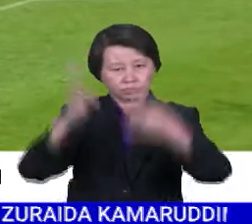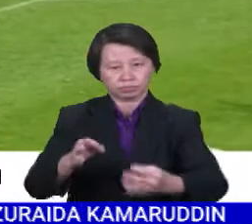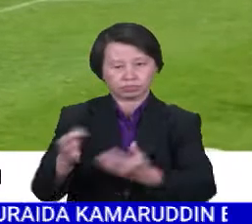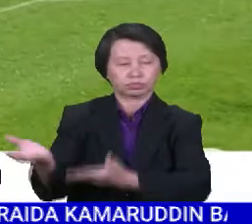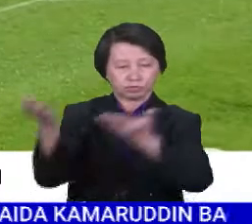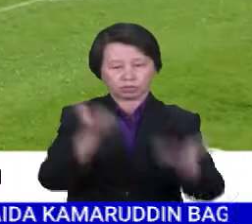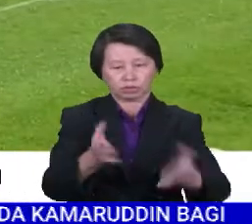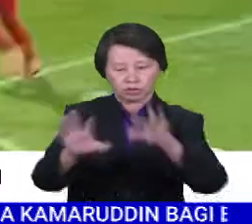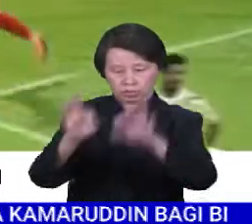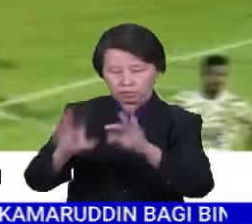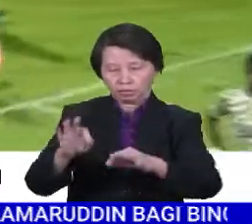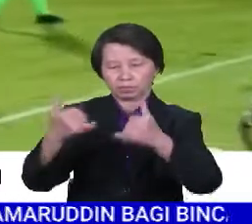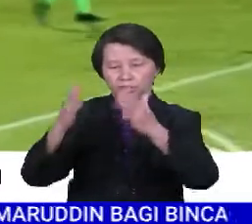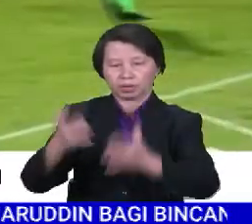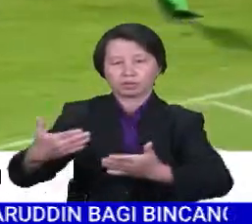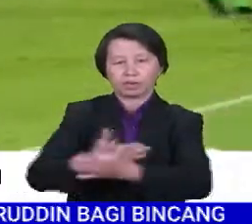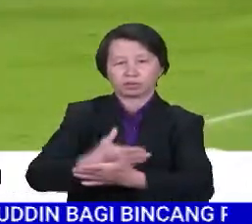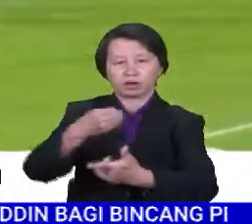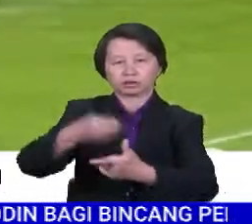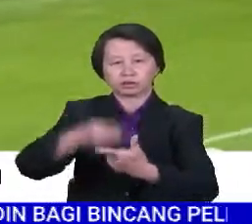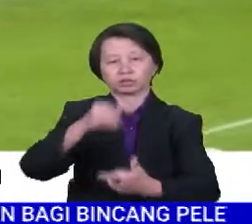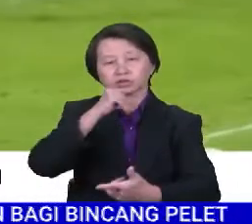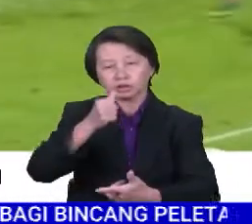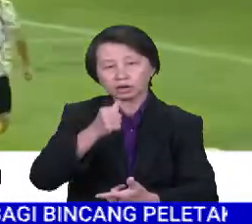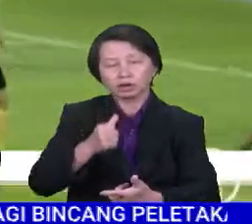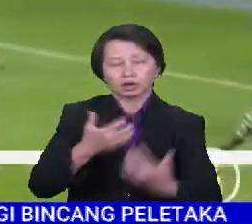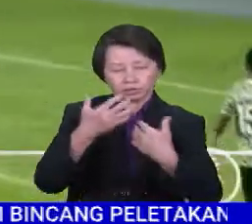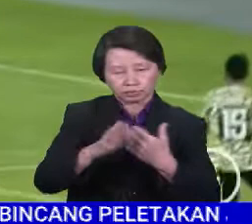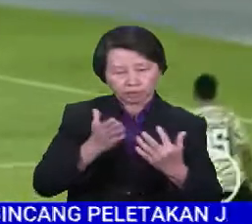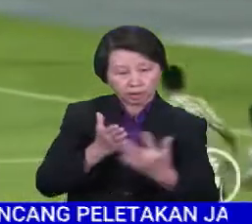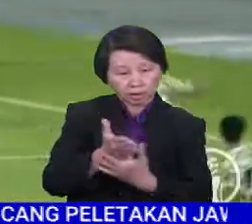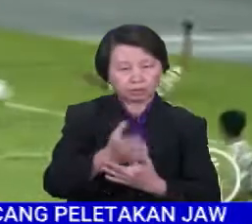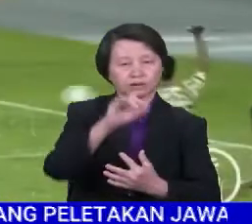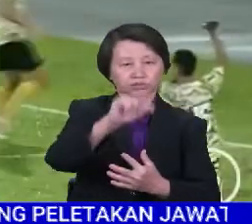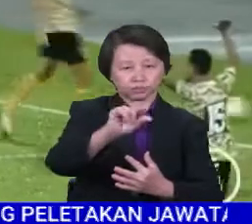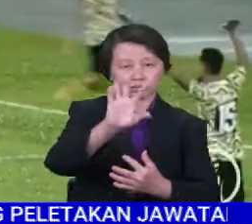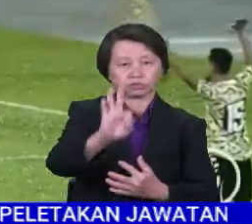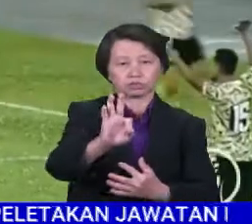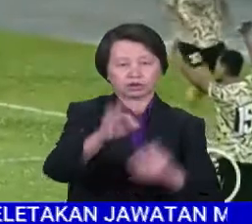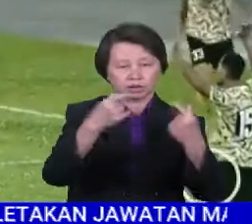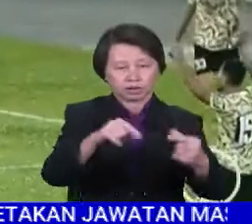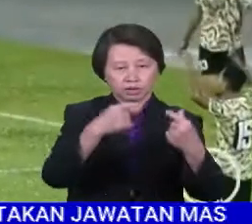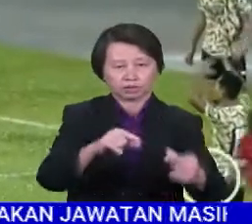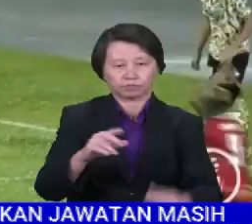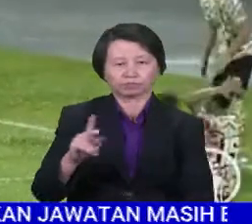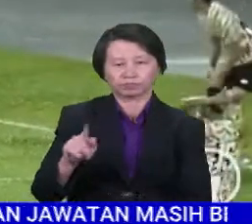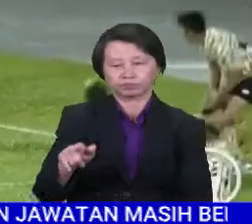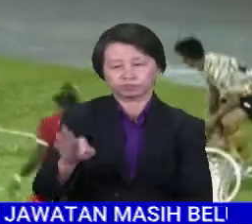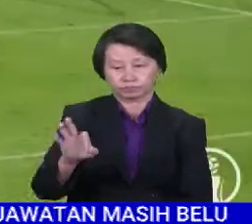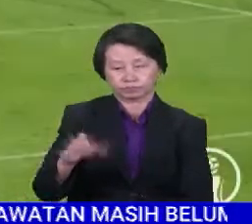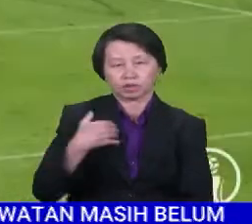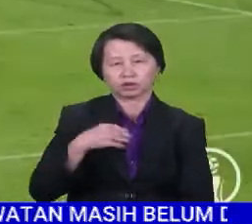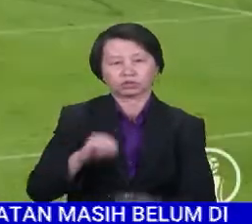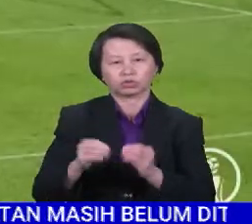membawa masuk pemain baharu atau sebaliknya. Selepas mengharungi 9 perlawanan, KUFC ketika ini berada pada